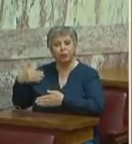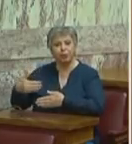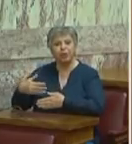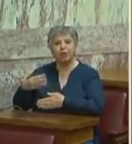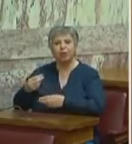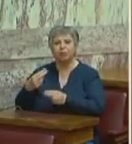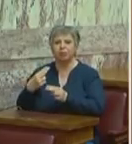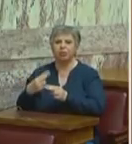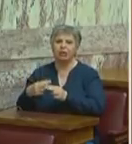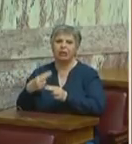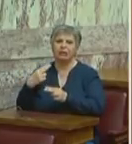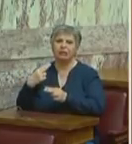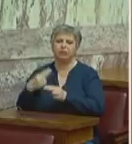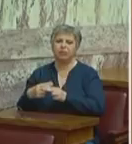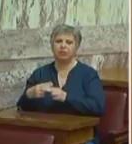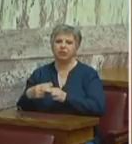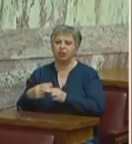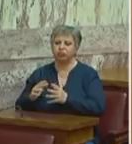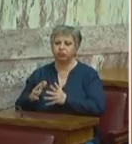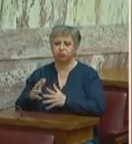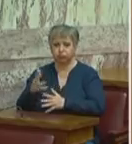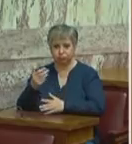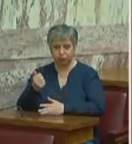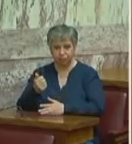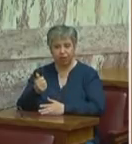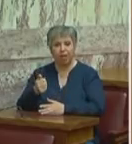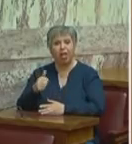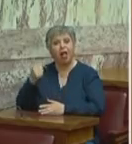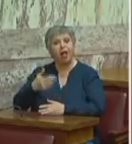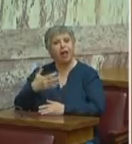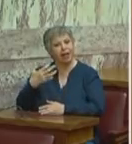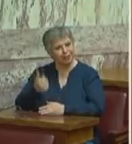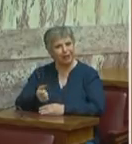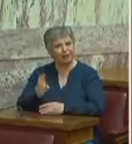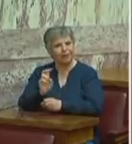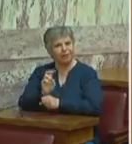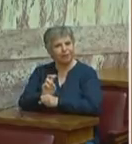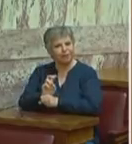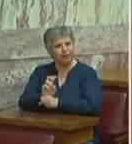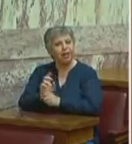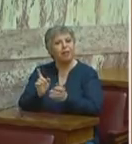μέρος της απόστασης, αλλά υπάρχει ακόμα απόσταση που χρειάζεται να διανυθεί.